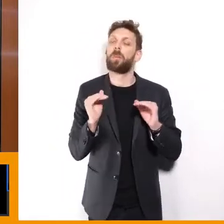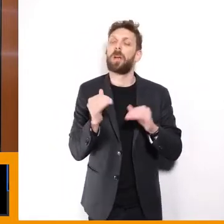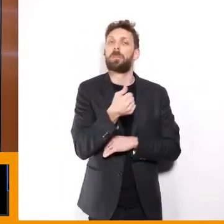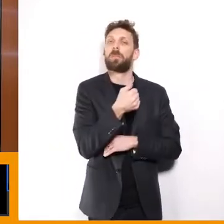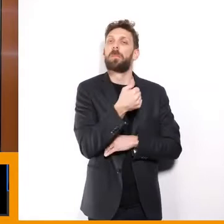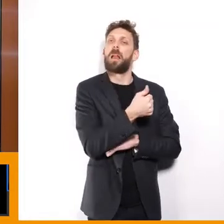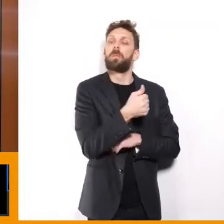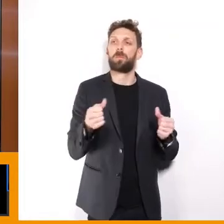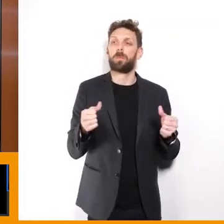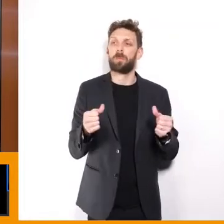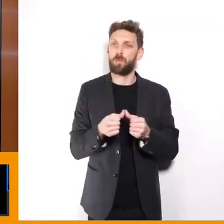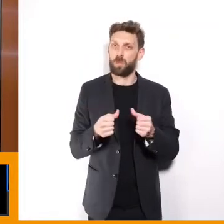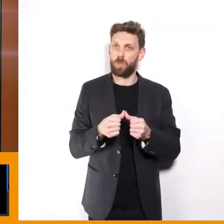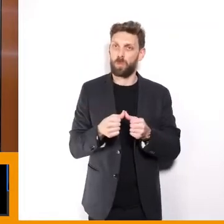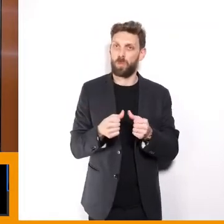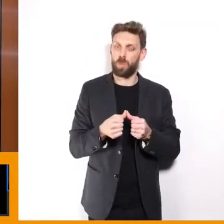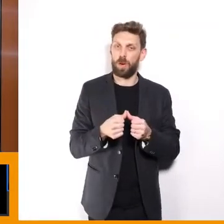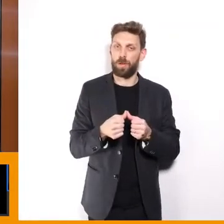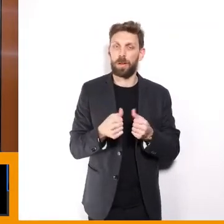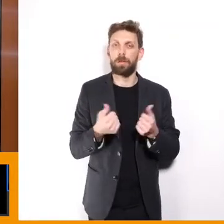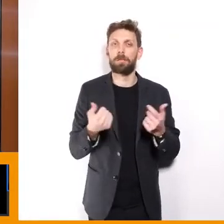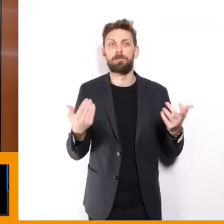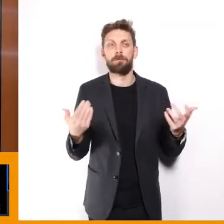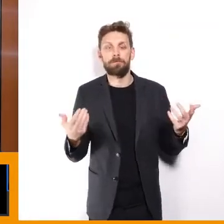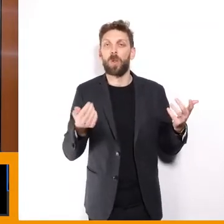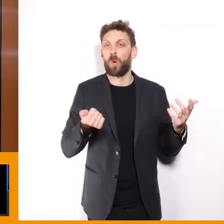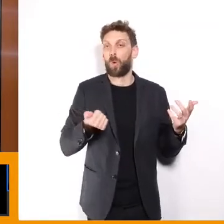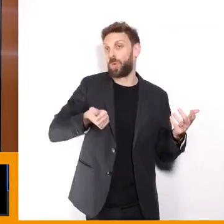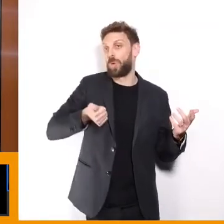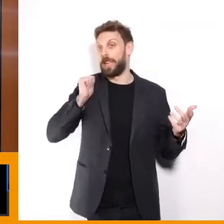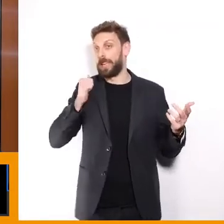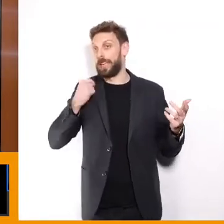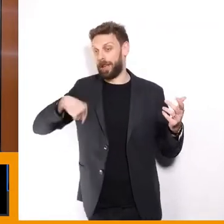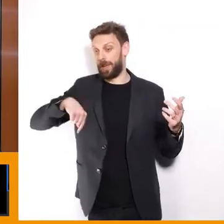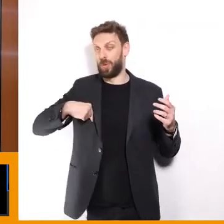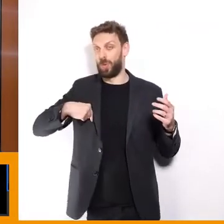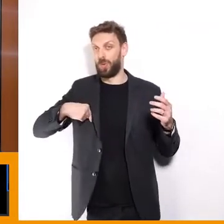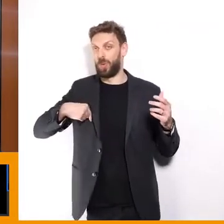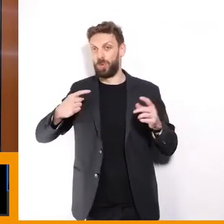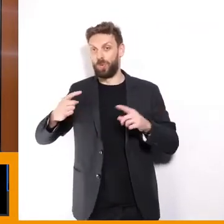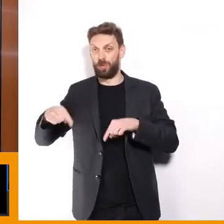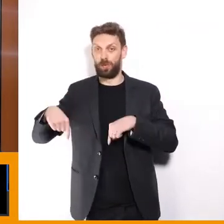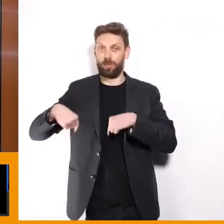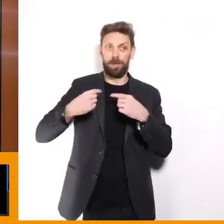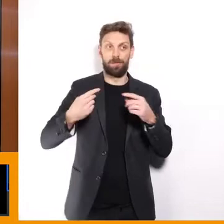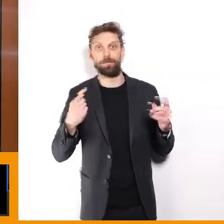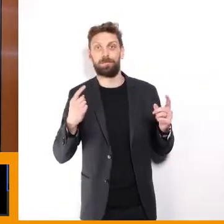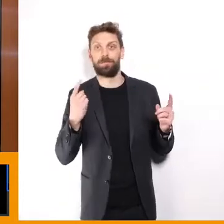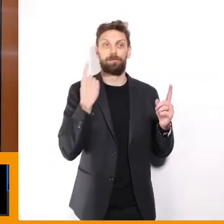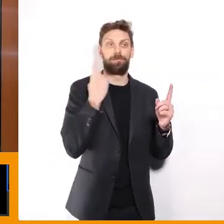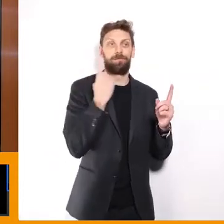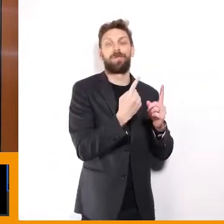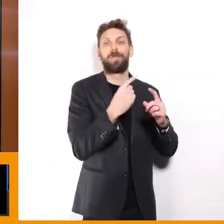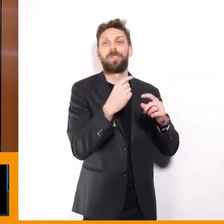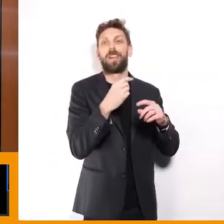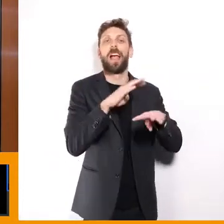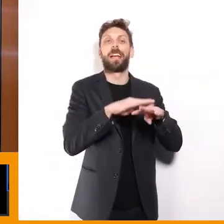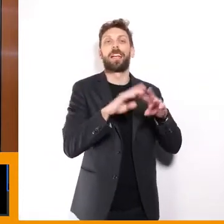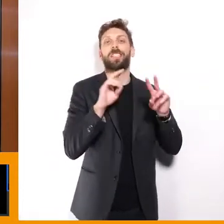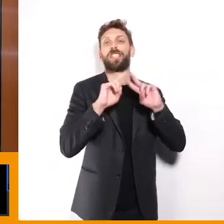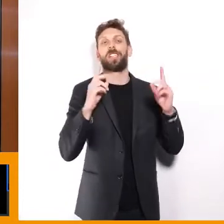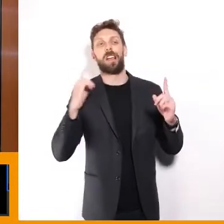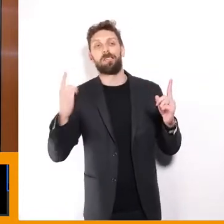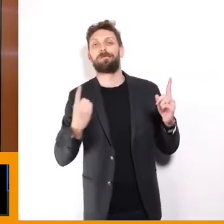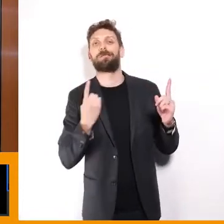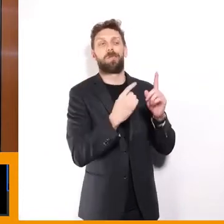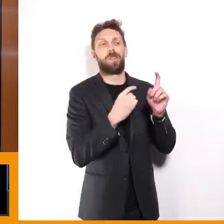et nous sommes allés hier l'interviewer dans son quartier général pour lui poser un certain